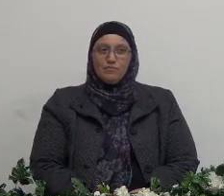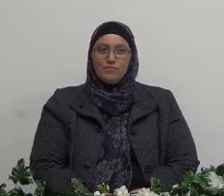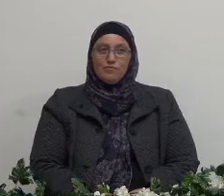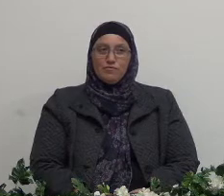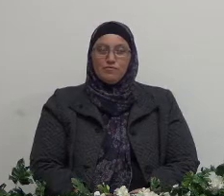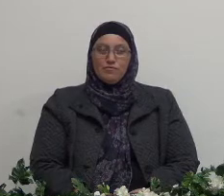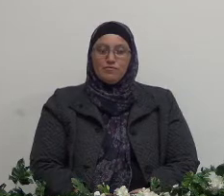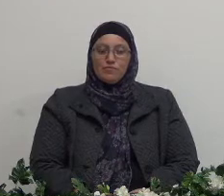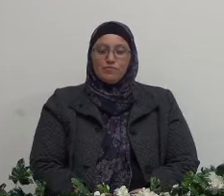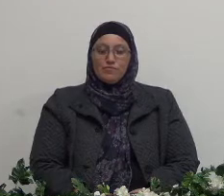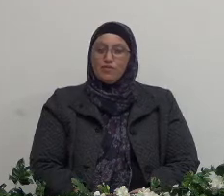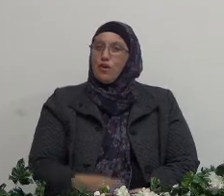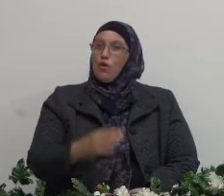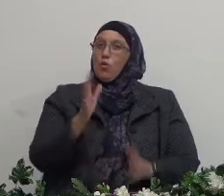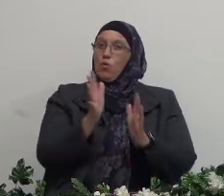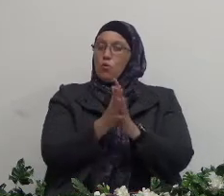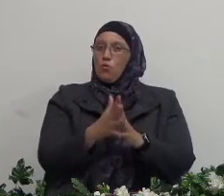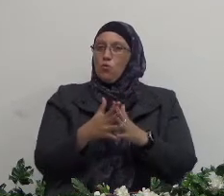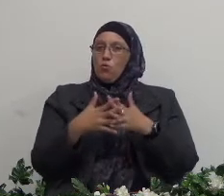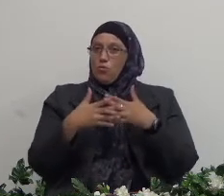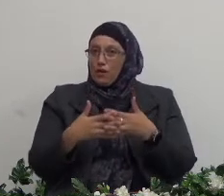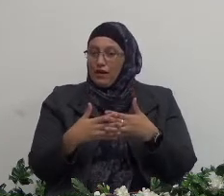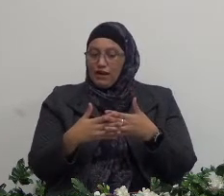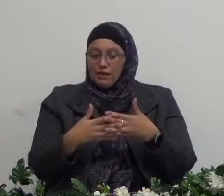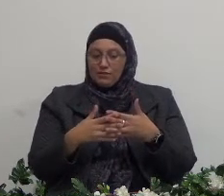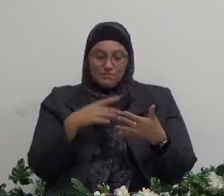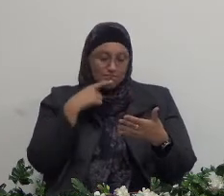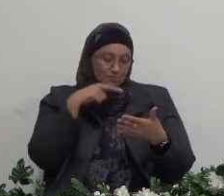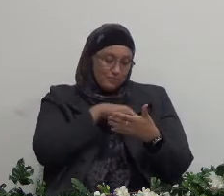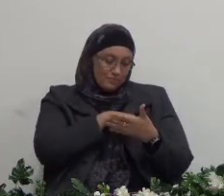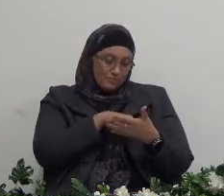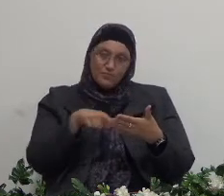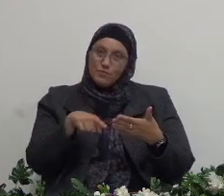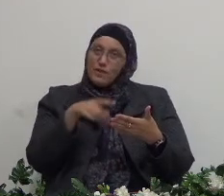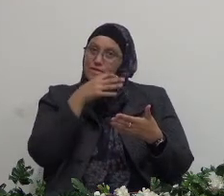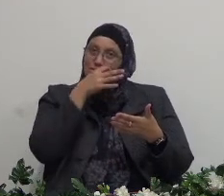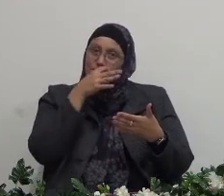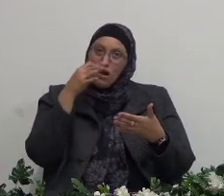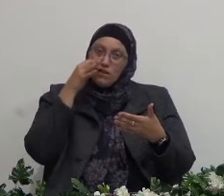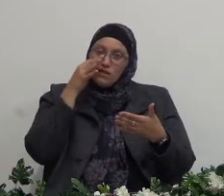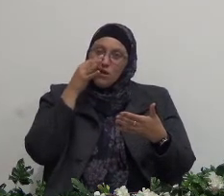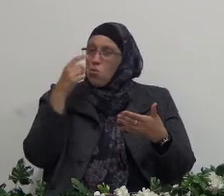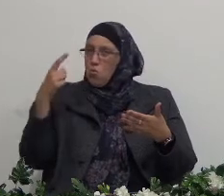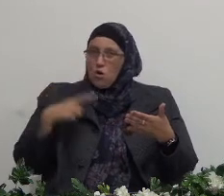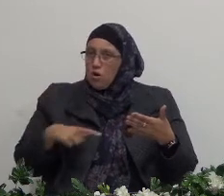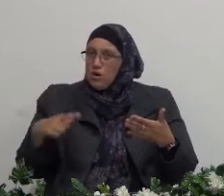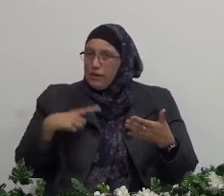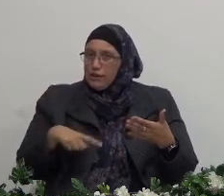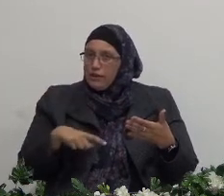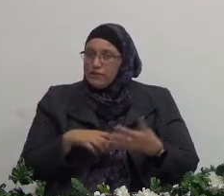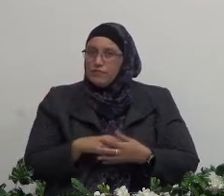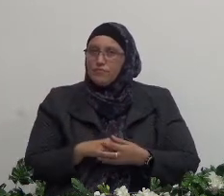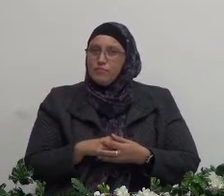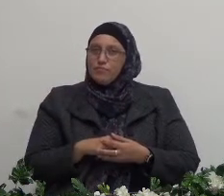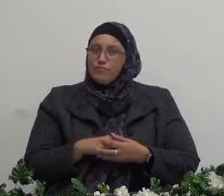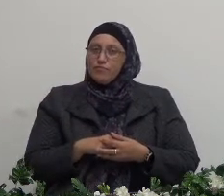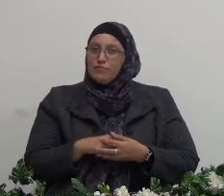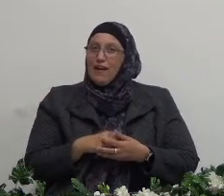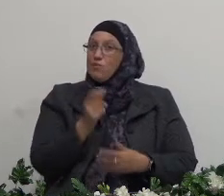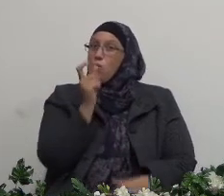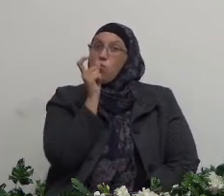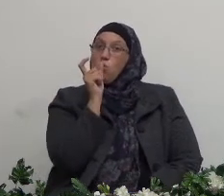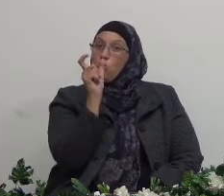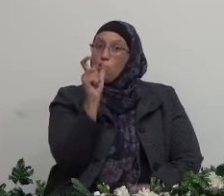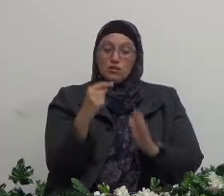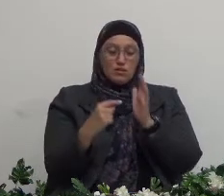in the Quran, لَعَلَّكُمْ تَتَّقُونَ. And generally when you see the word taqwa or